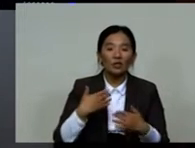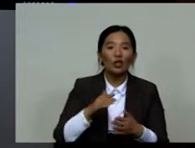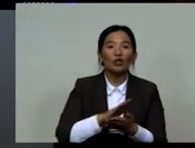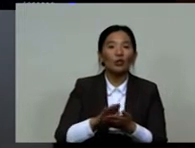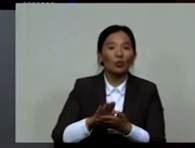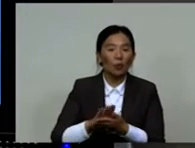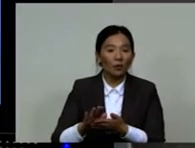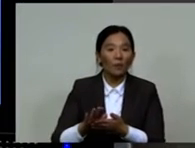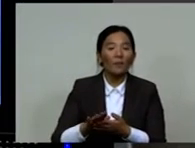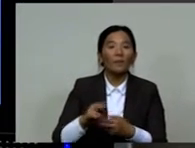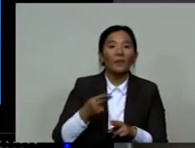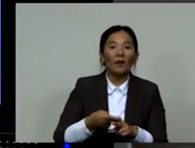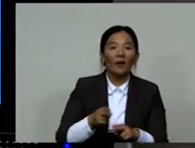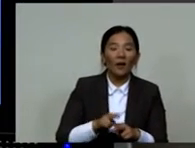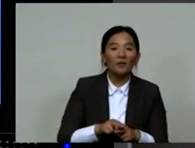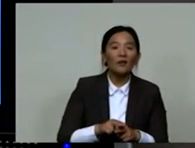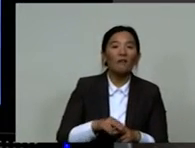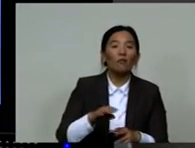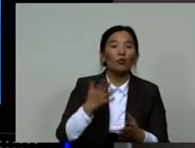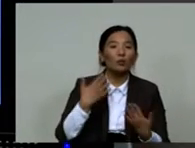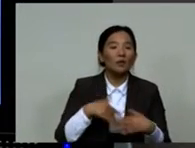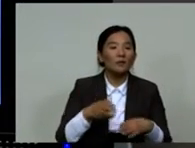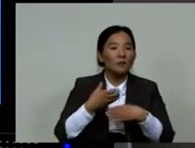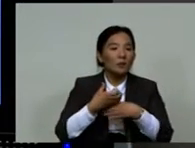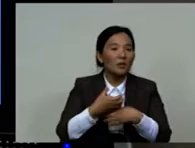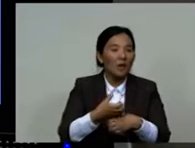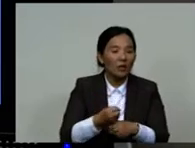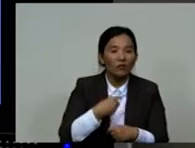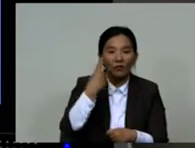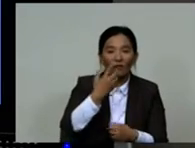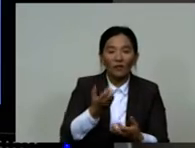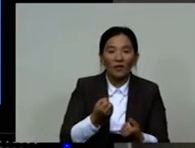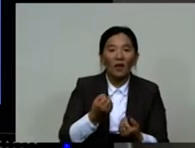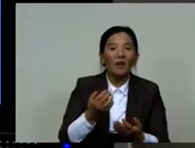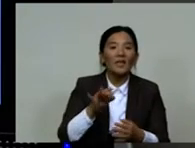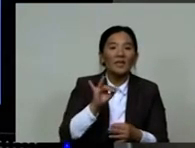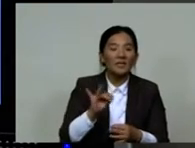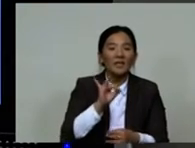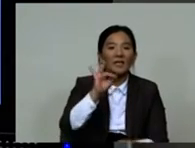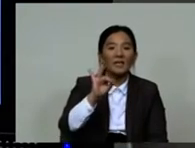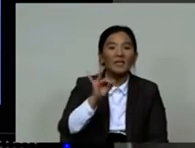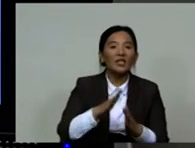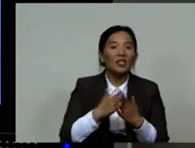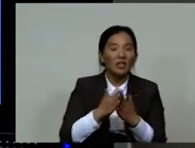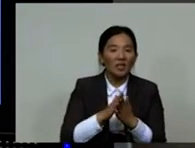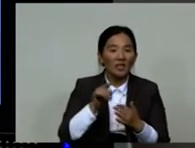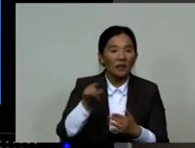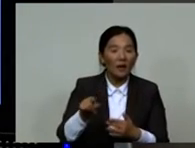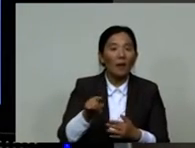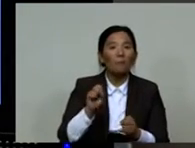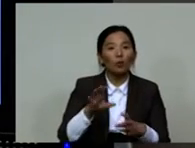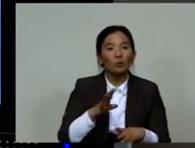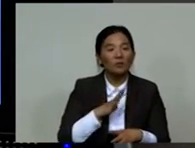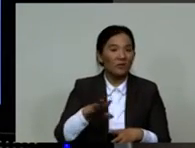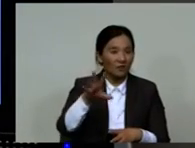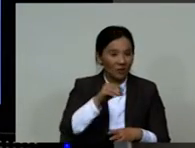таблице представлено количество вымирающих видов, взятых из энциклопедии. Надеюсь, вы на